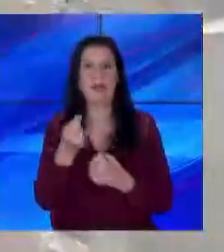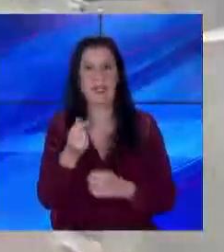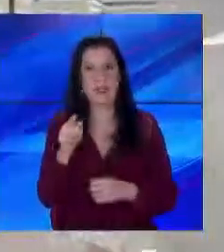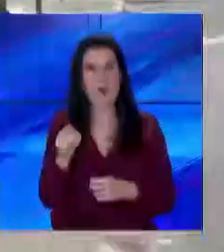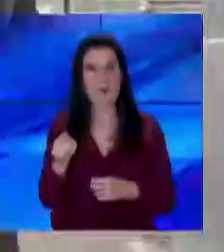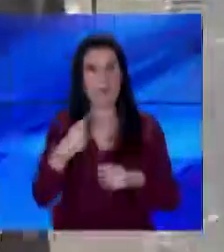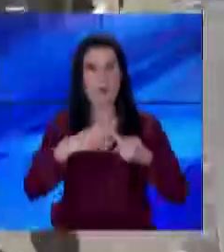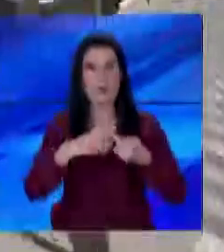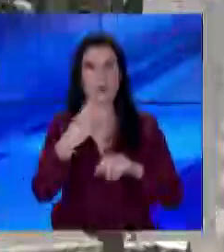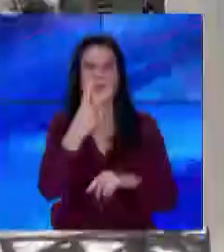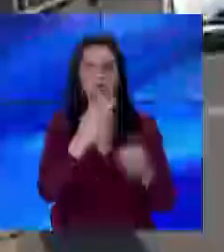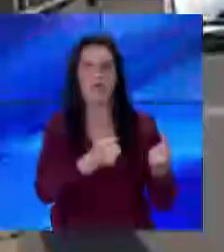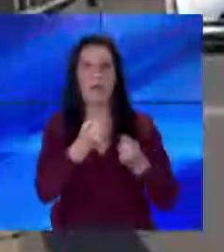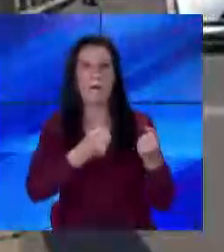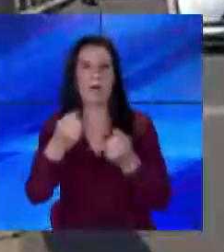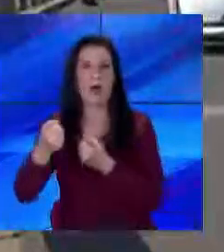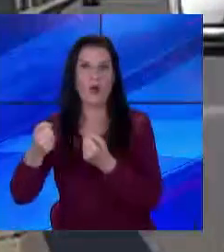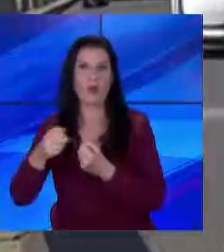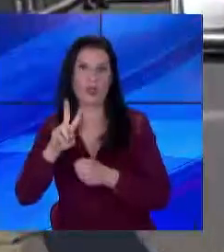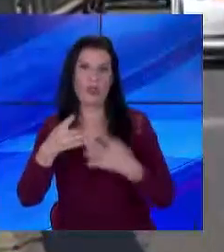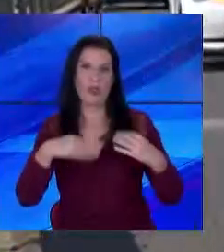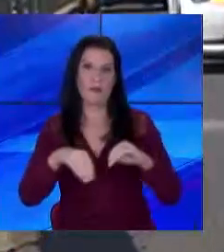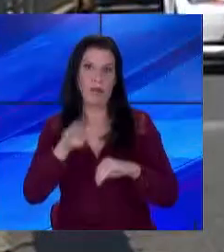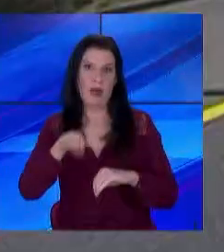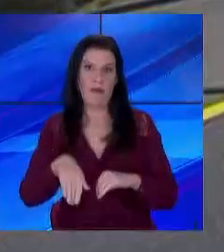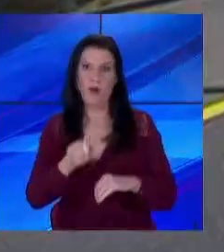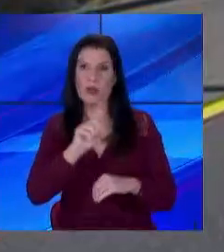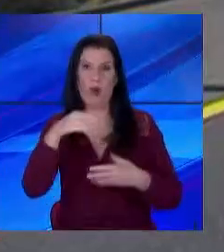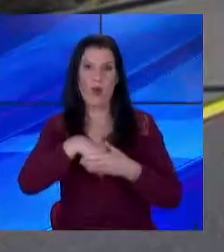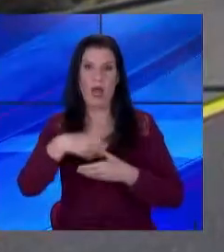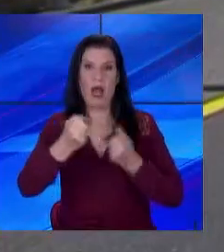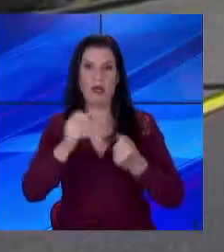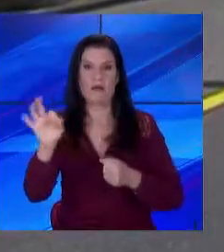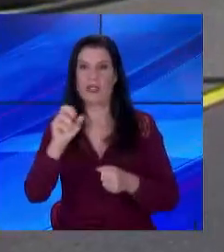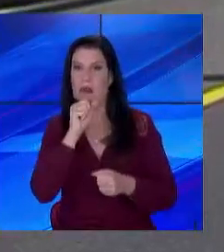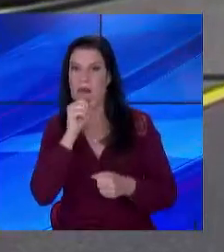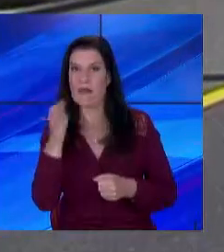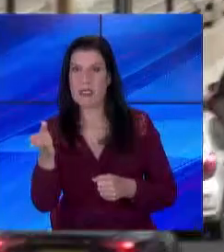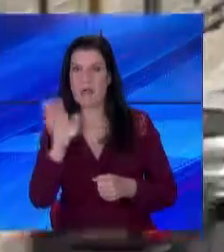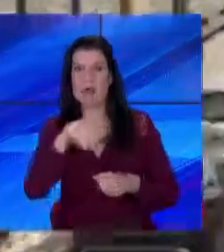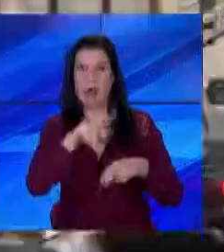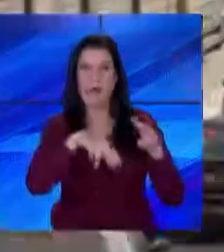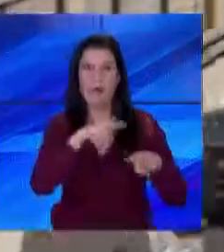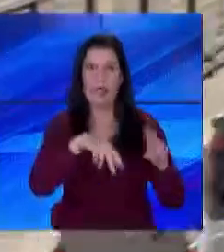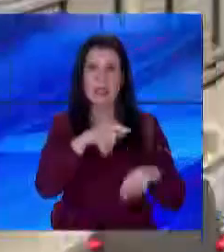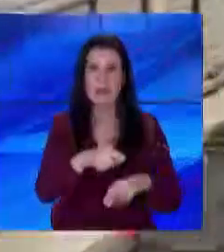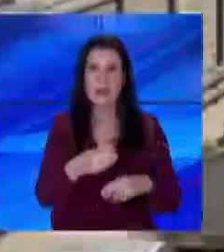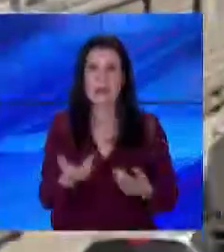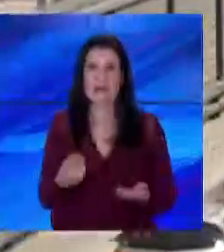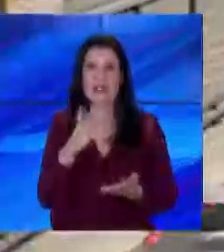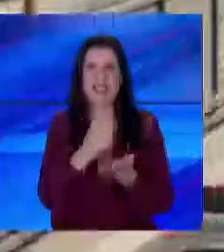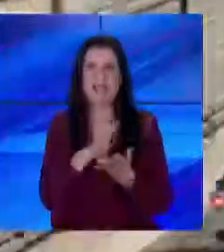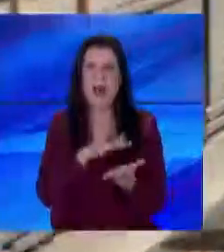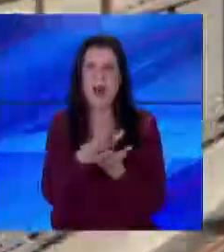תכפילו בשתי מכוניות למשפחה לפחות, לא כולל הרכב של סבא וסבתא וגם המטפלת, והרי לכם הוצאה נכבדת